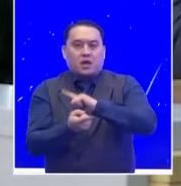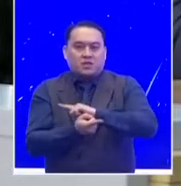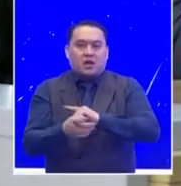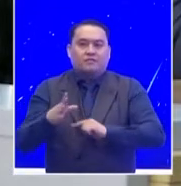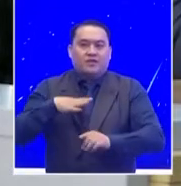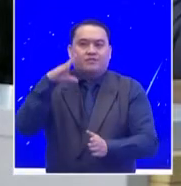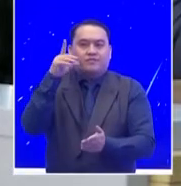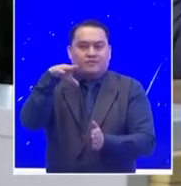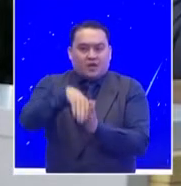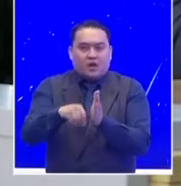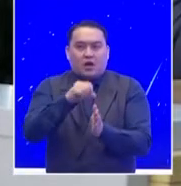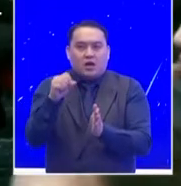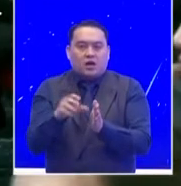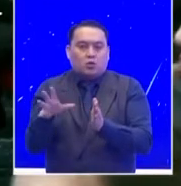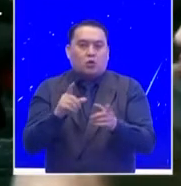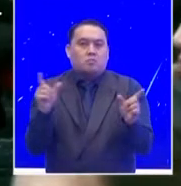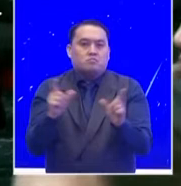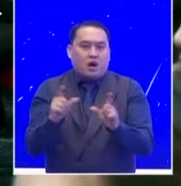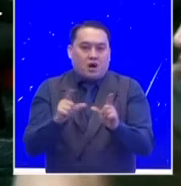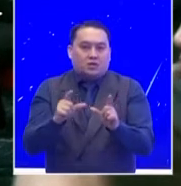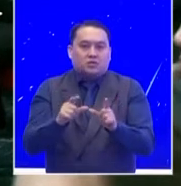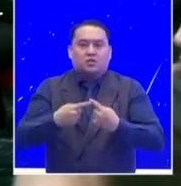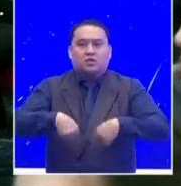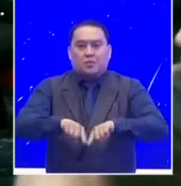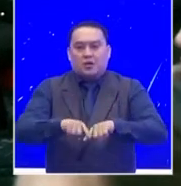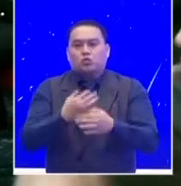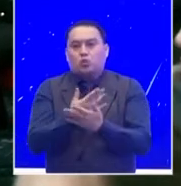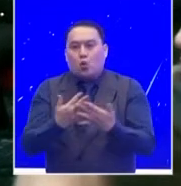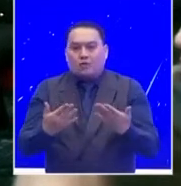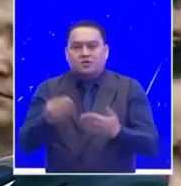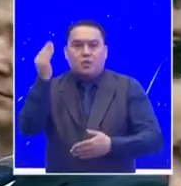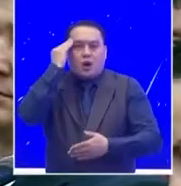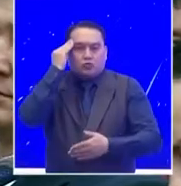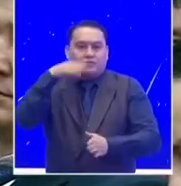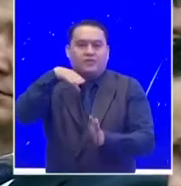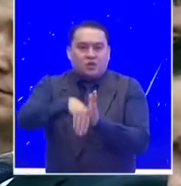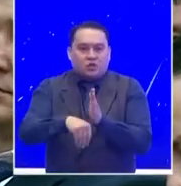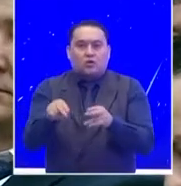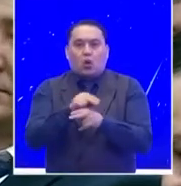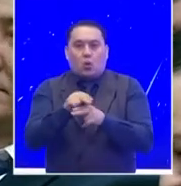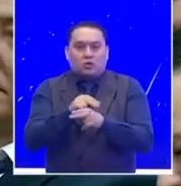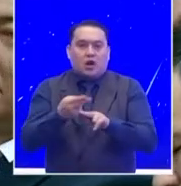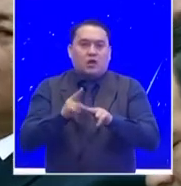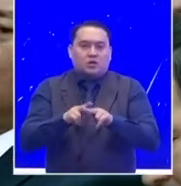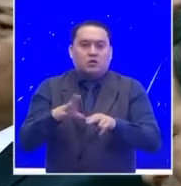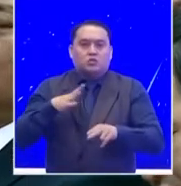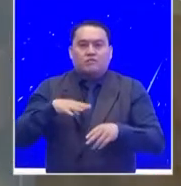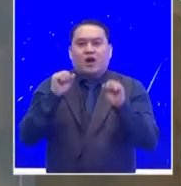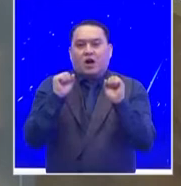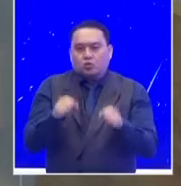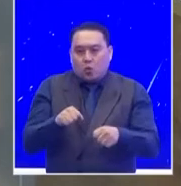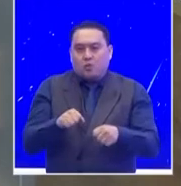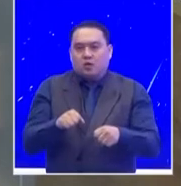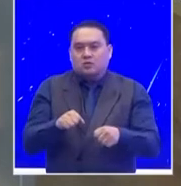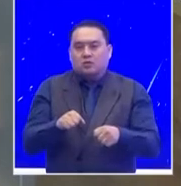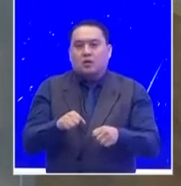касались внедрения электронного магазина, электронного депозитария и другого. Это способствует внесению корректных данных и исключает